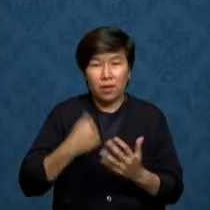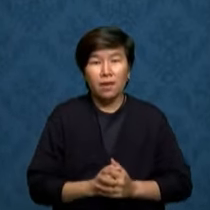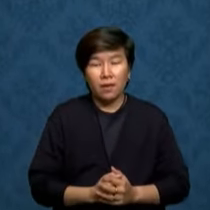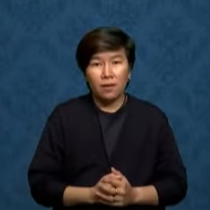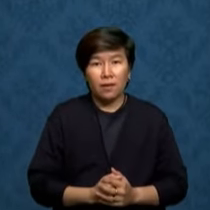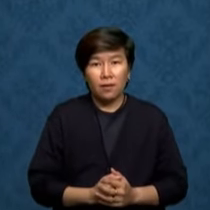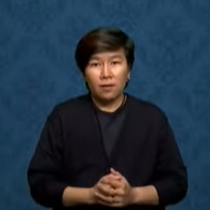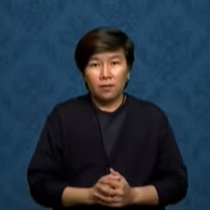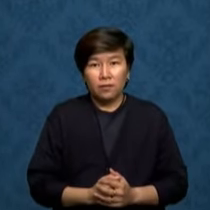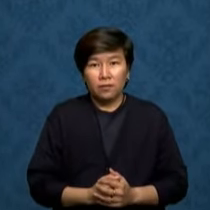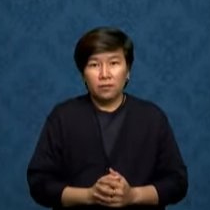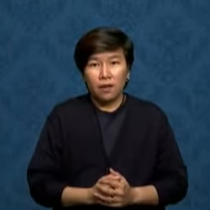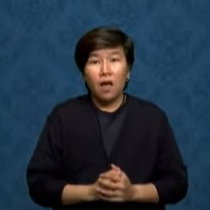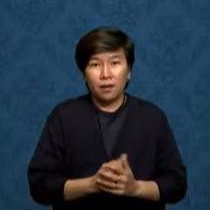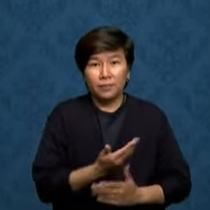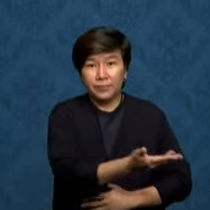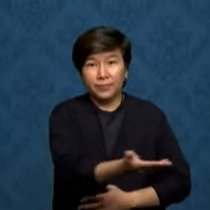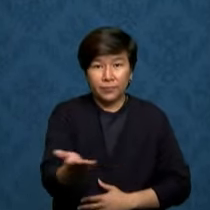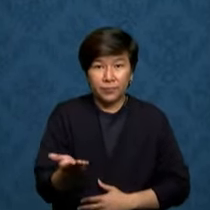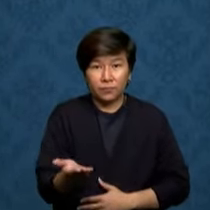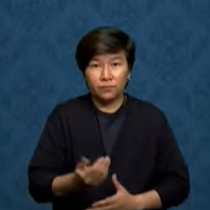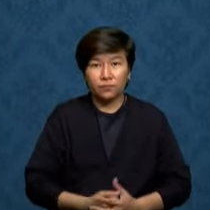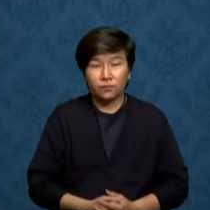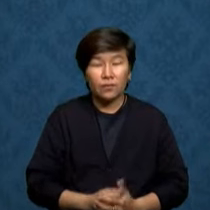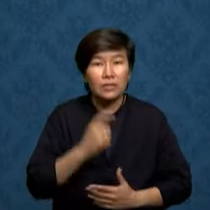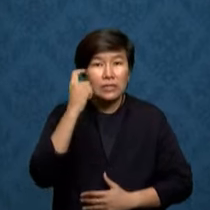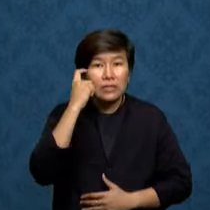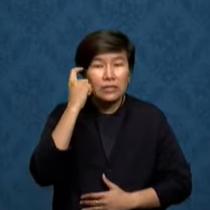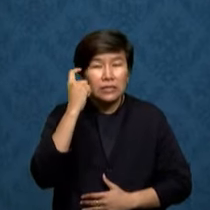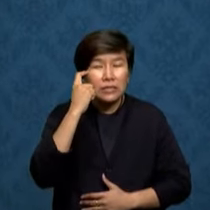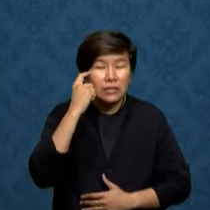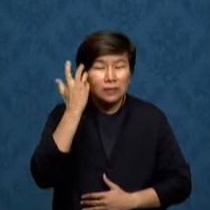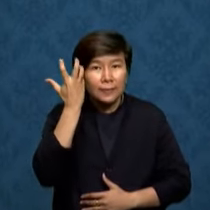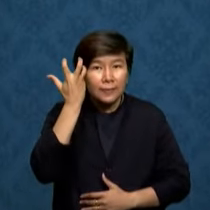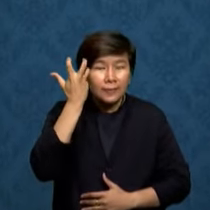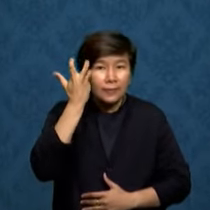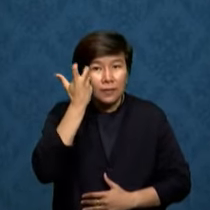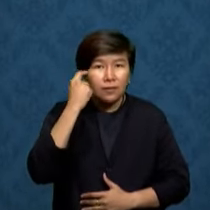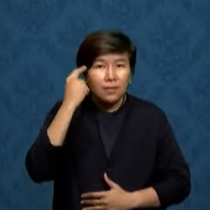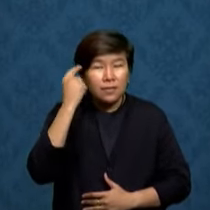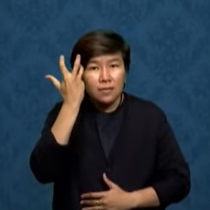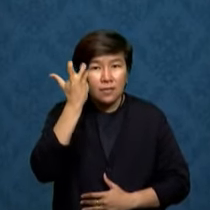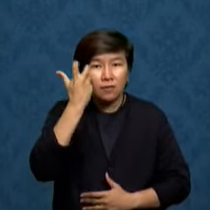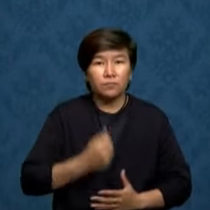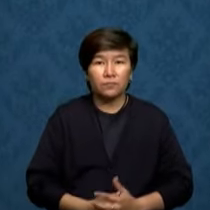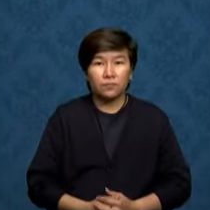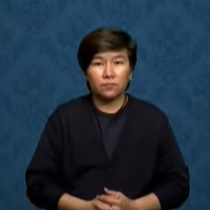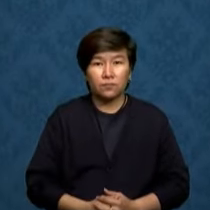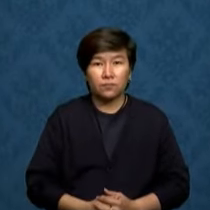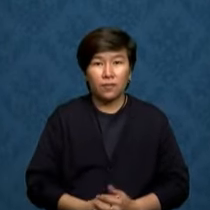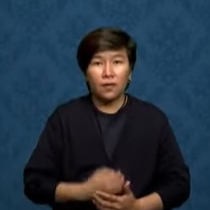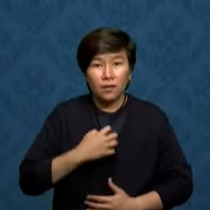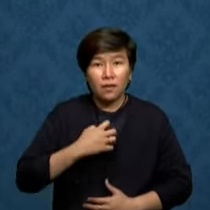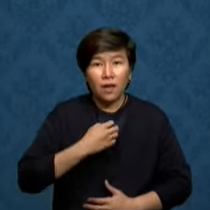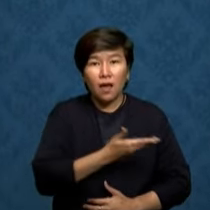จะให้ที่ประชุมแห่งเนี้ยได้ตกผลึกทางความคิดนะครับผมเองผมเองนี่อยากจะให้ทุกคน